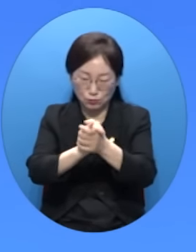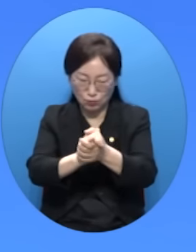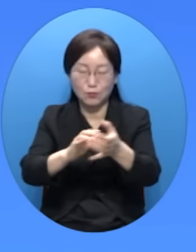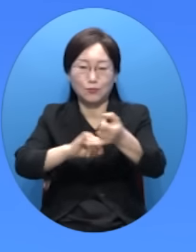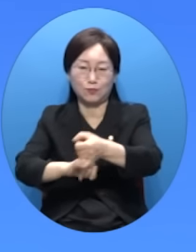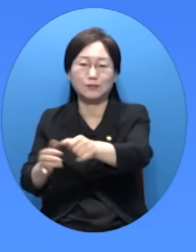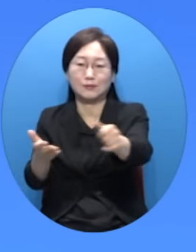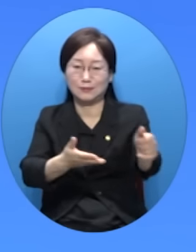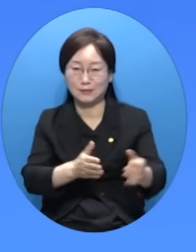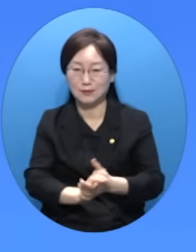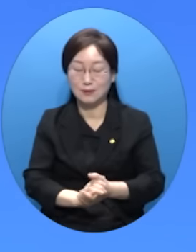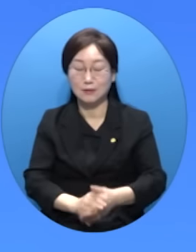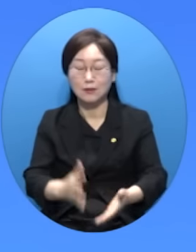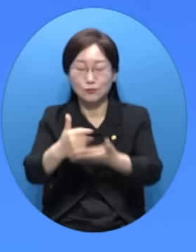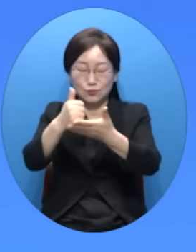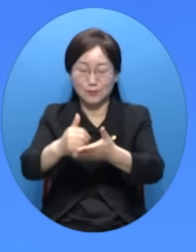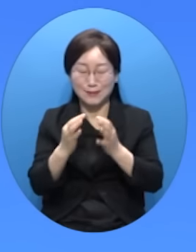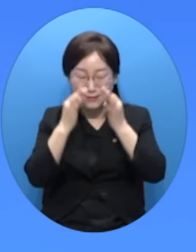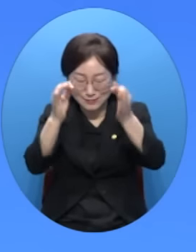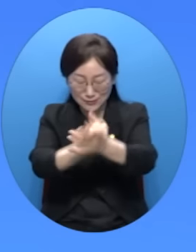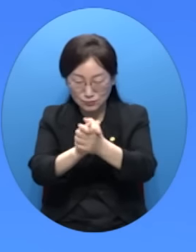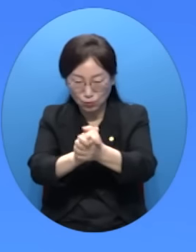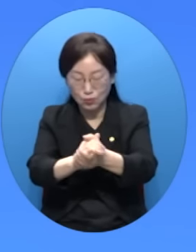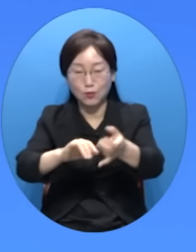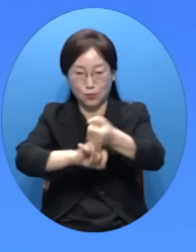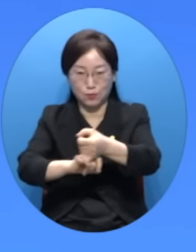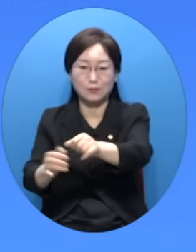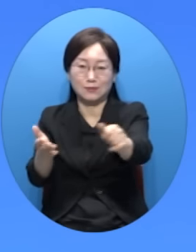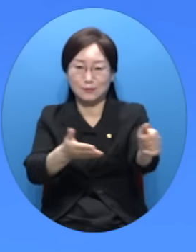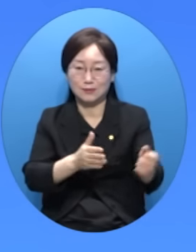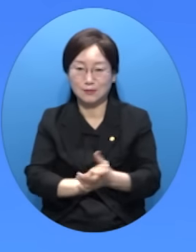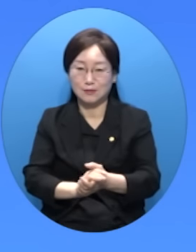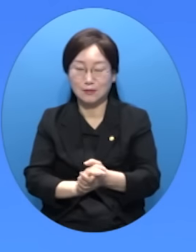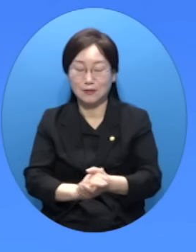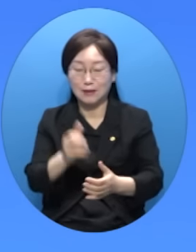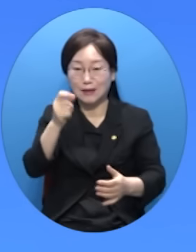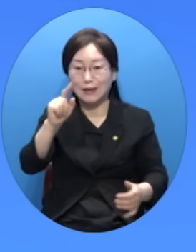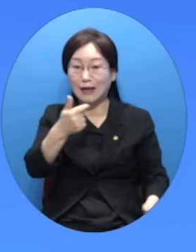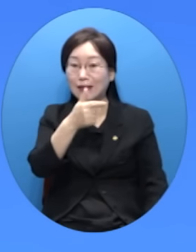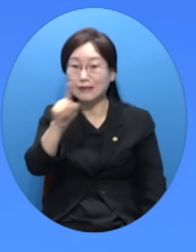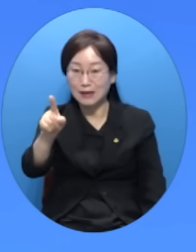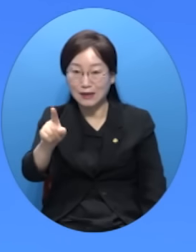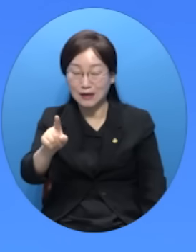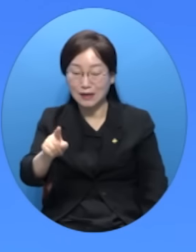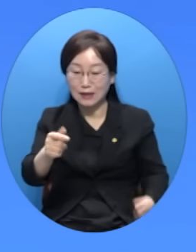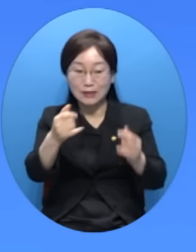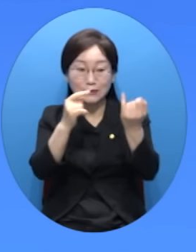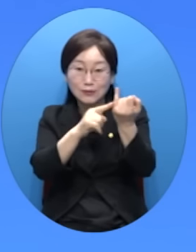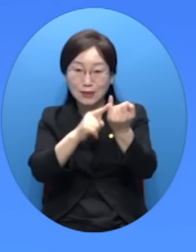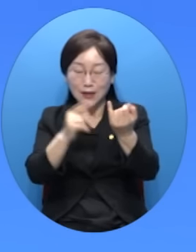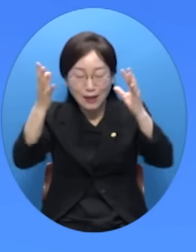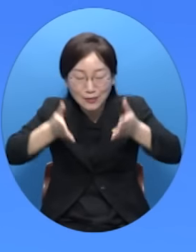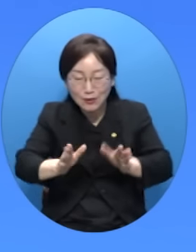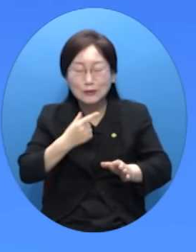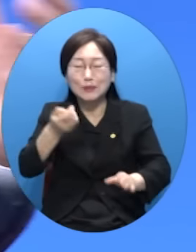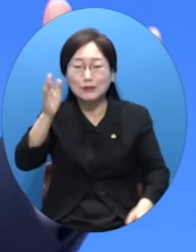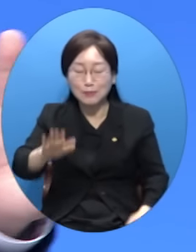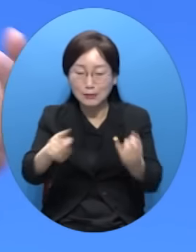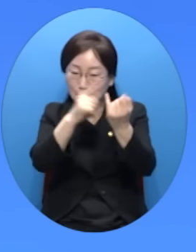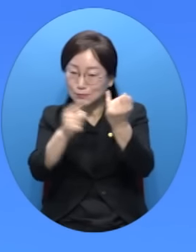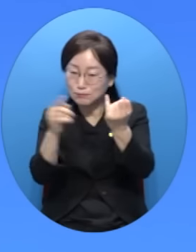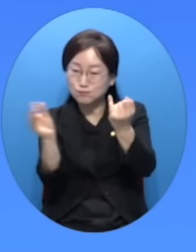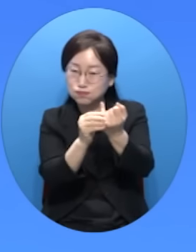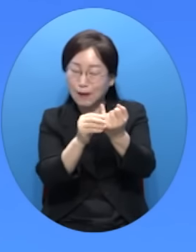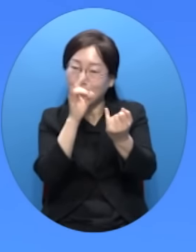것입니다. 주 앞에 간절히 부르짖어 기도할 때인 것입니다. 한나가 아이를 낳고 싶어하고 그렇게 애를 썼지만은 아이가 안